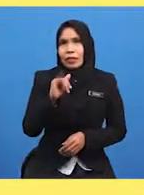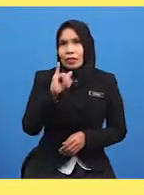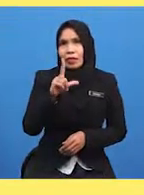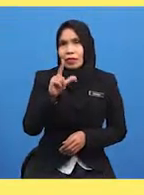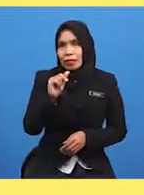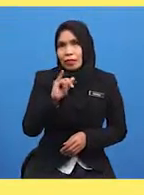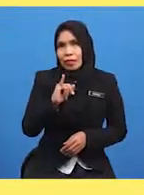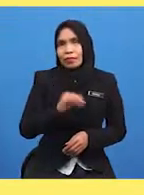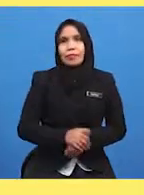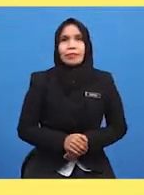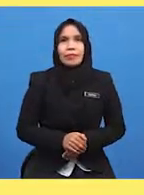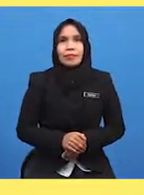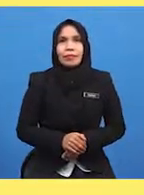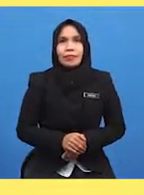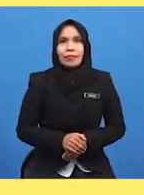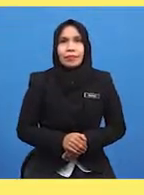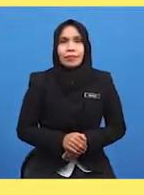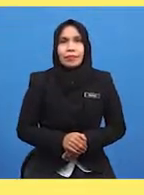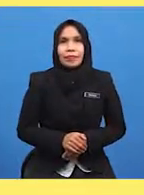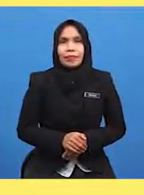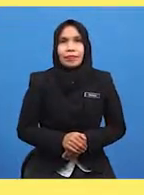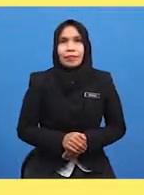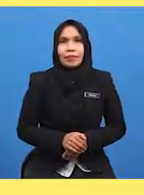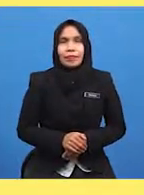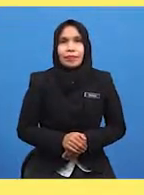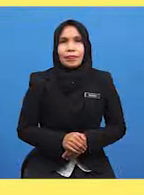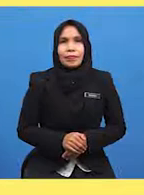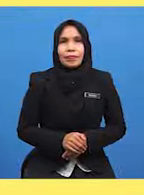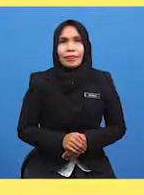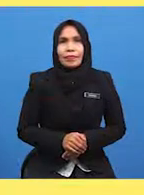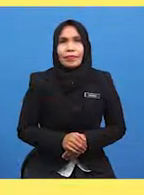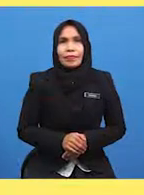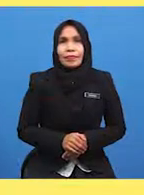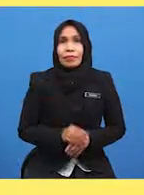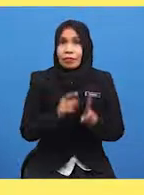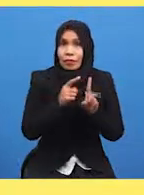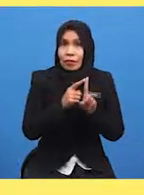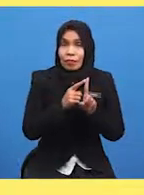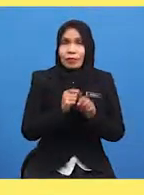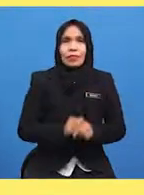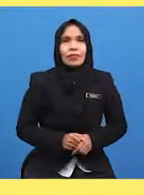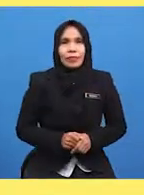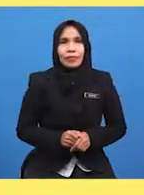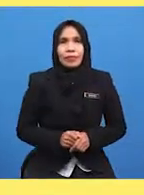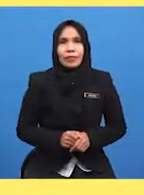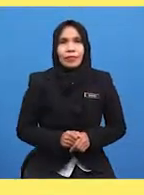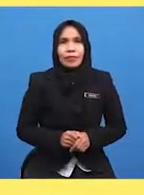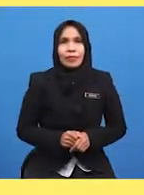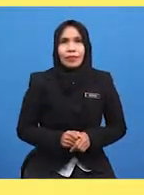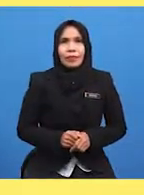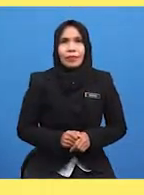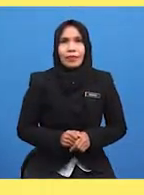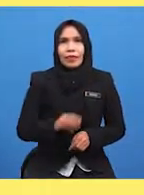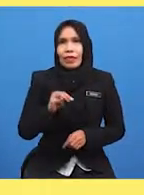di Perak Selangor negeri sembilan dan paham simbol pertama mewakili stratejik